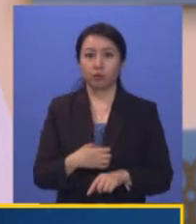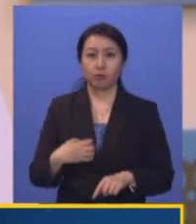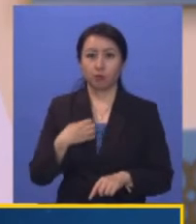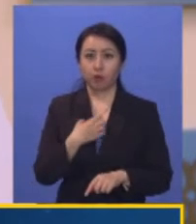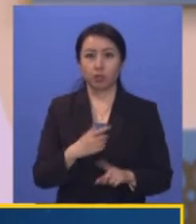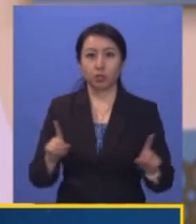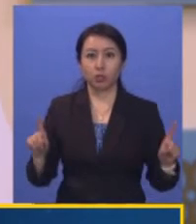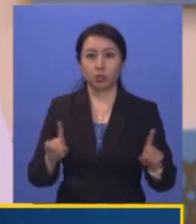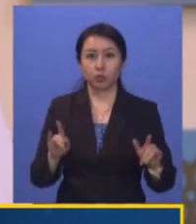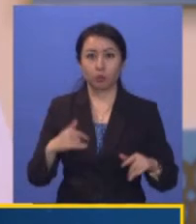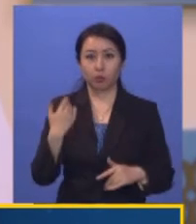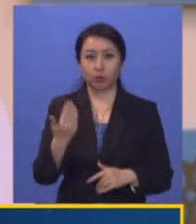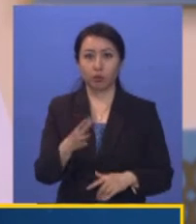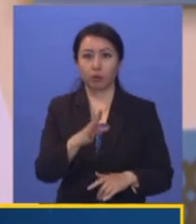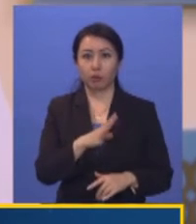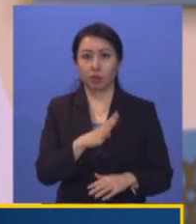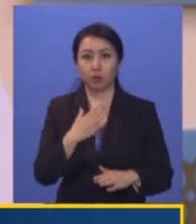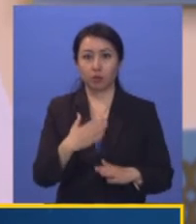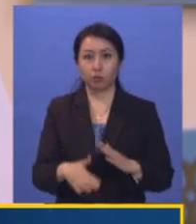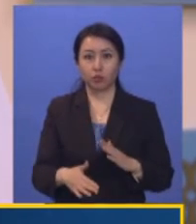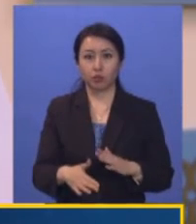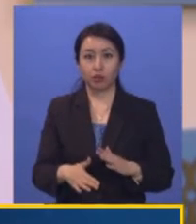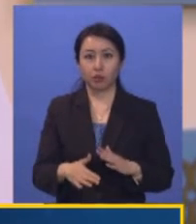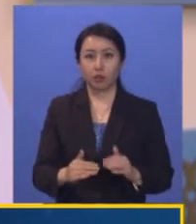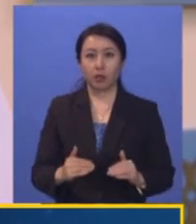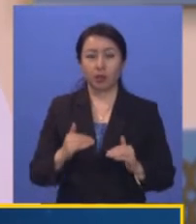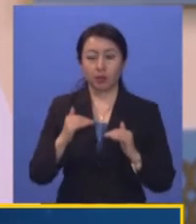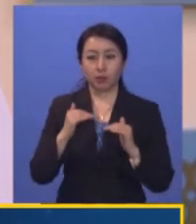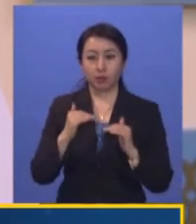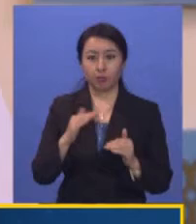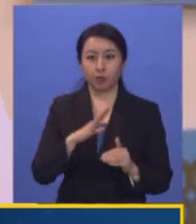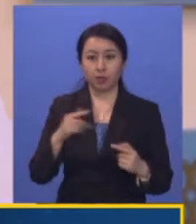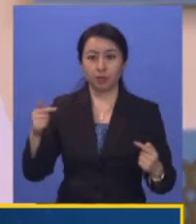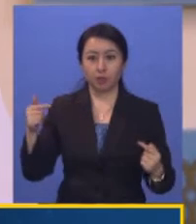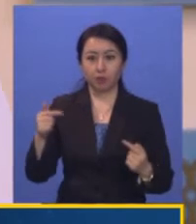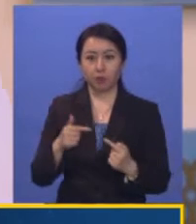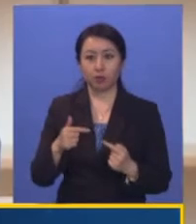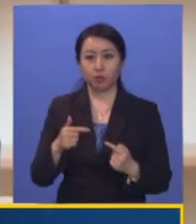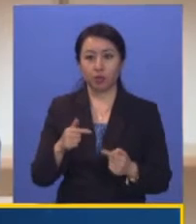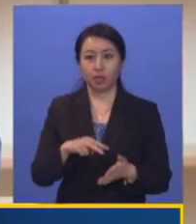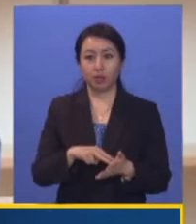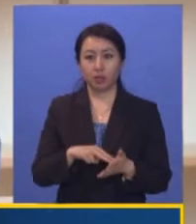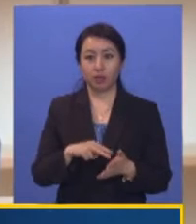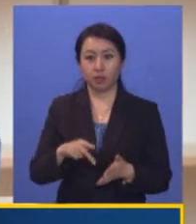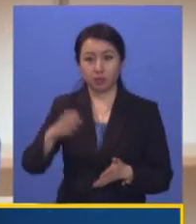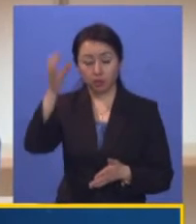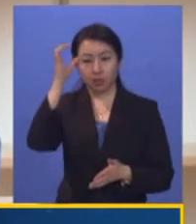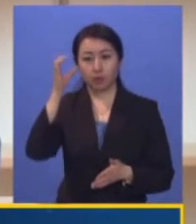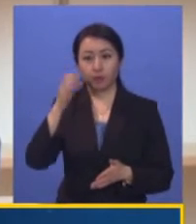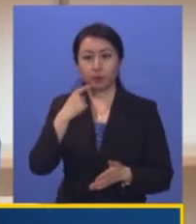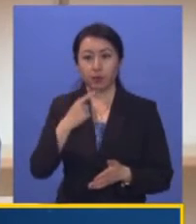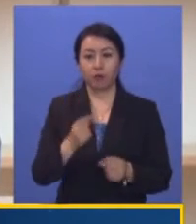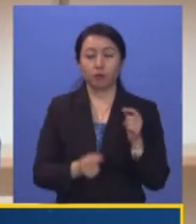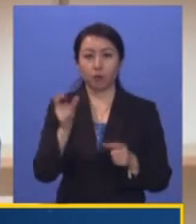были на завершающем этапе соответствующие оценки их знаниям. Как отметили в Управлении